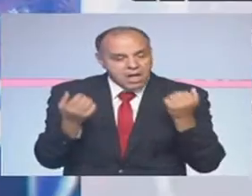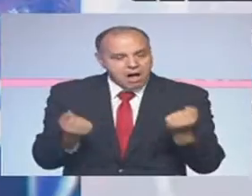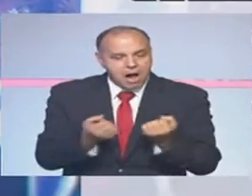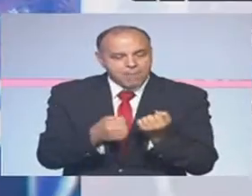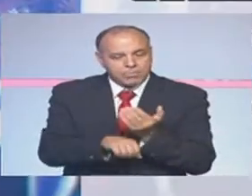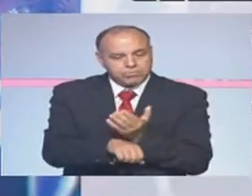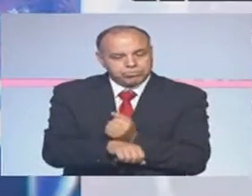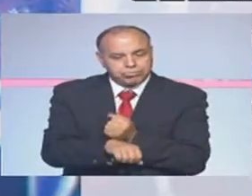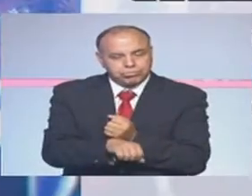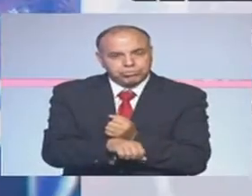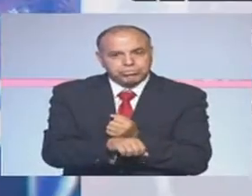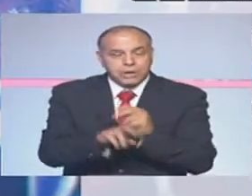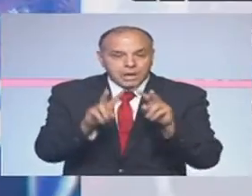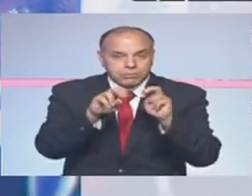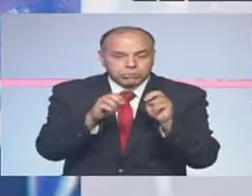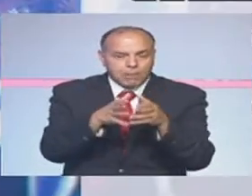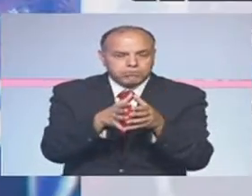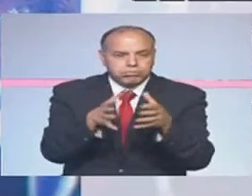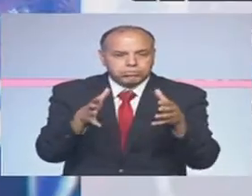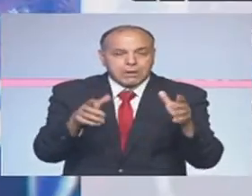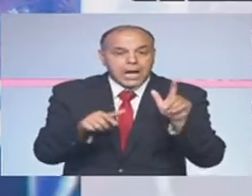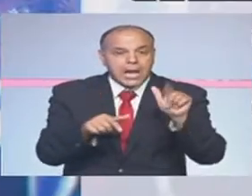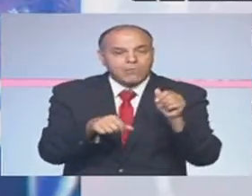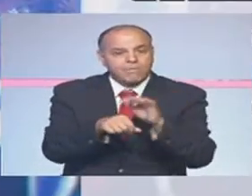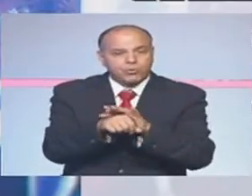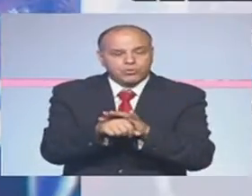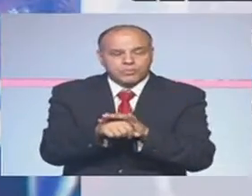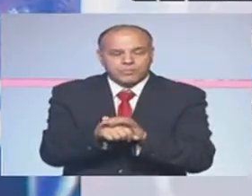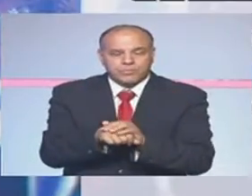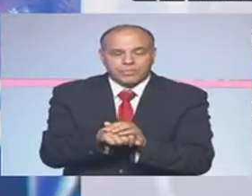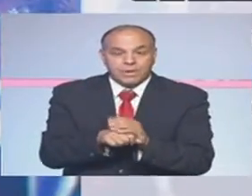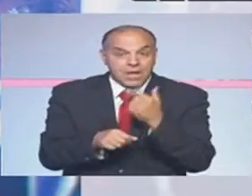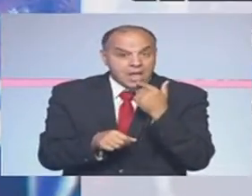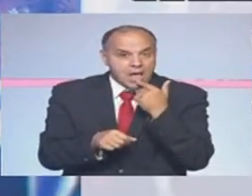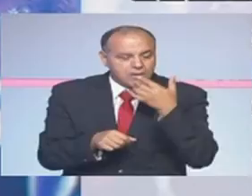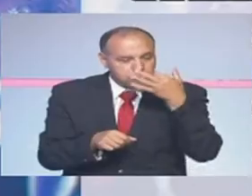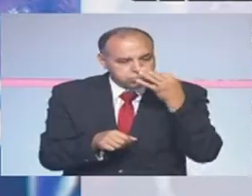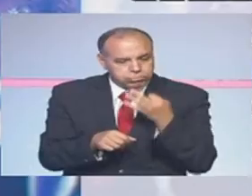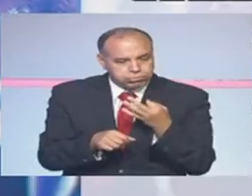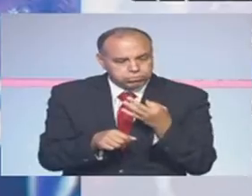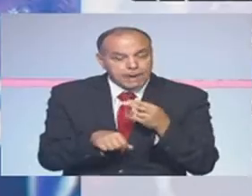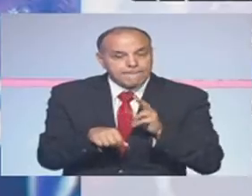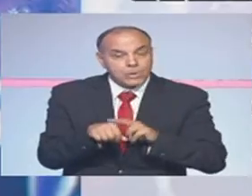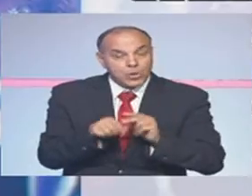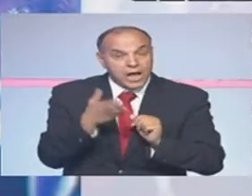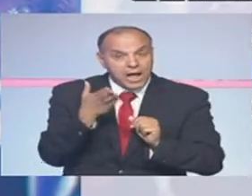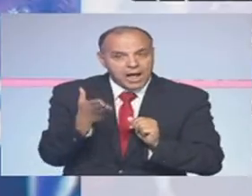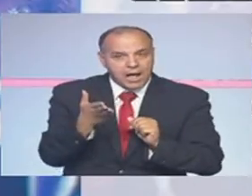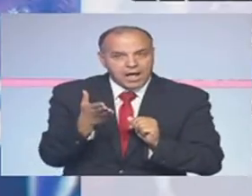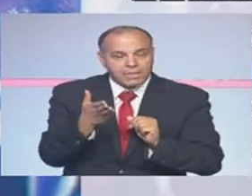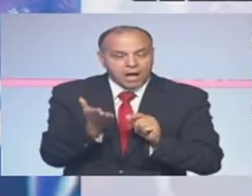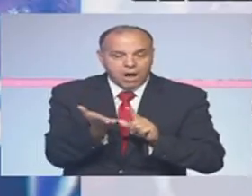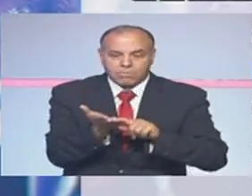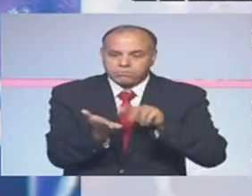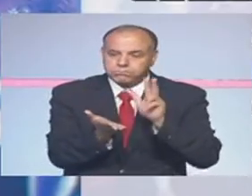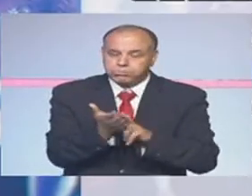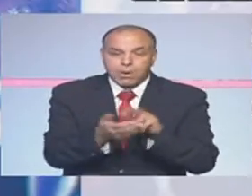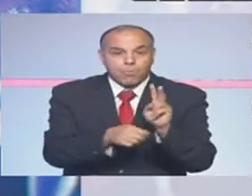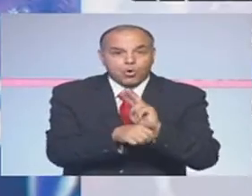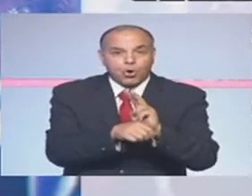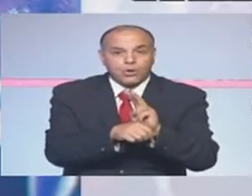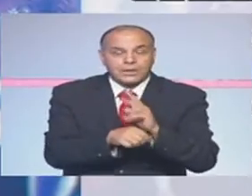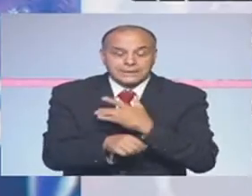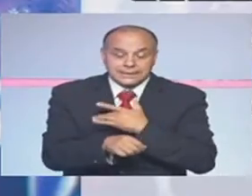التلقيح والتقصي الموسع لحاملي الفيروس تشديد السلطات المختصه على تطبيق ومراقبه